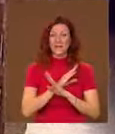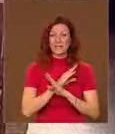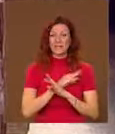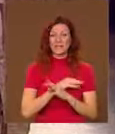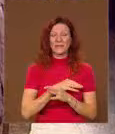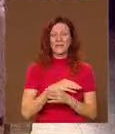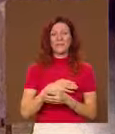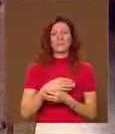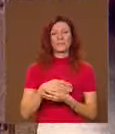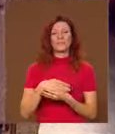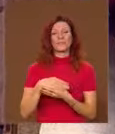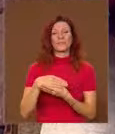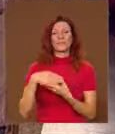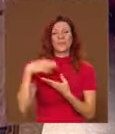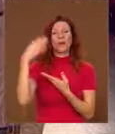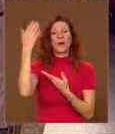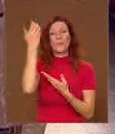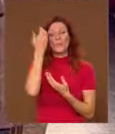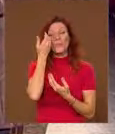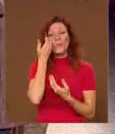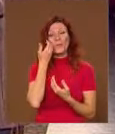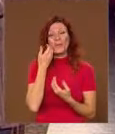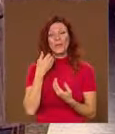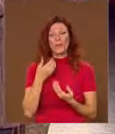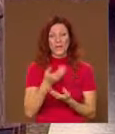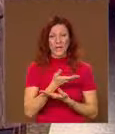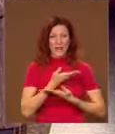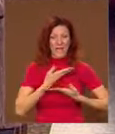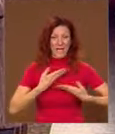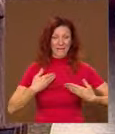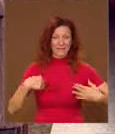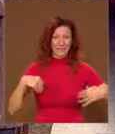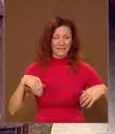която се изпълнява трикратно от църковния хор.